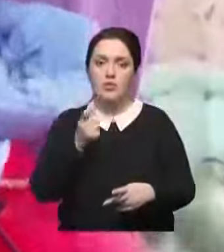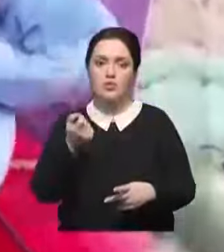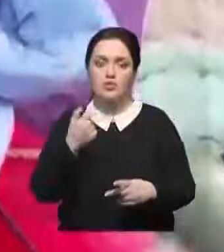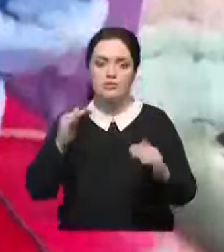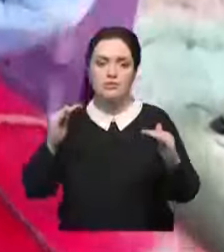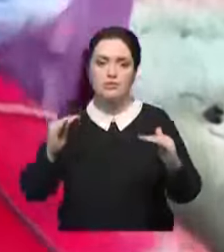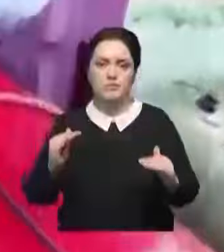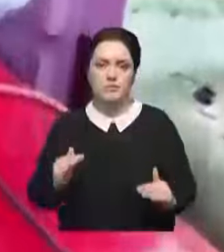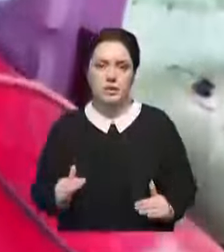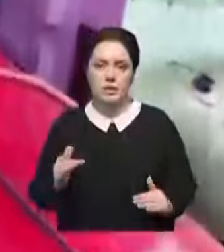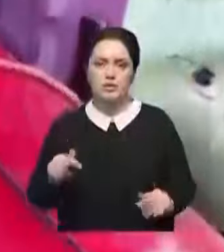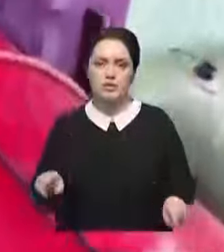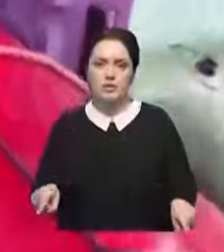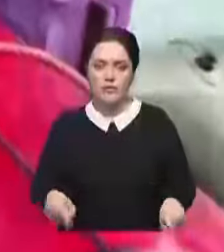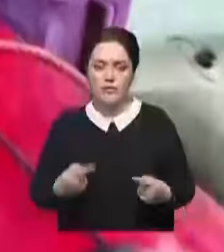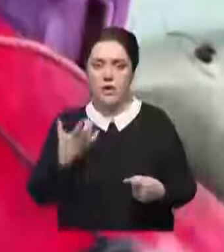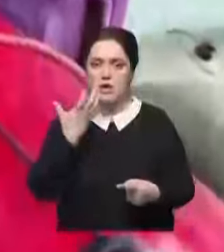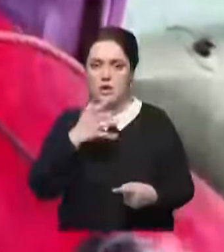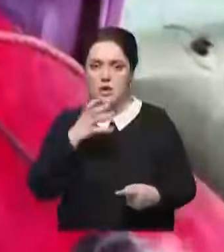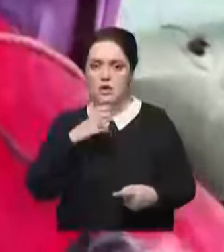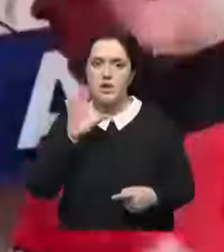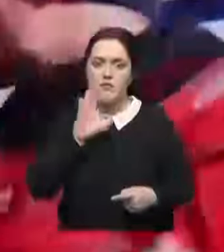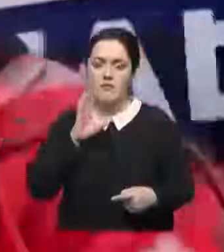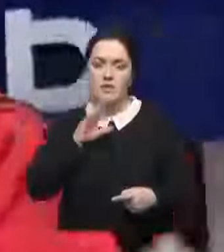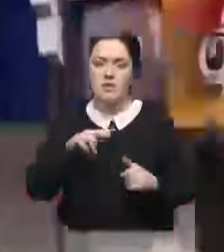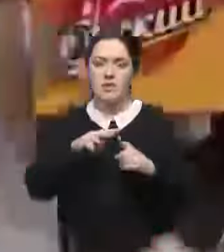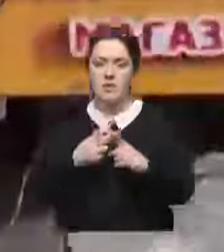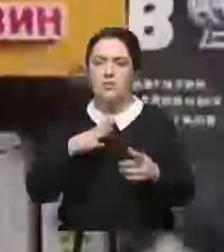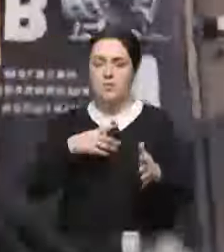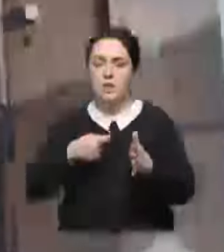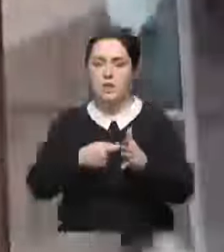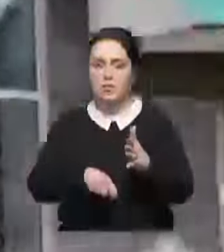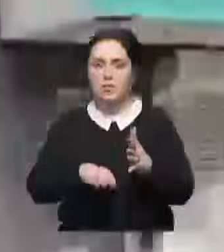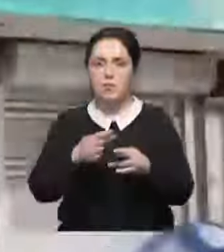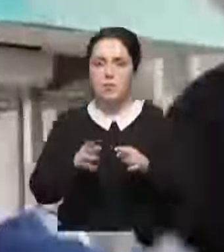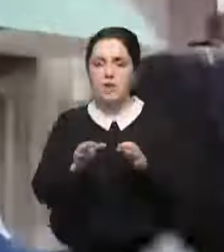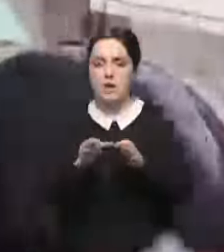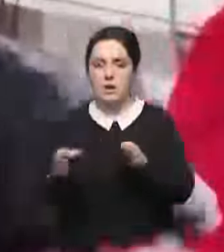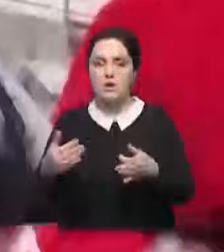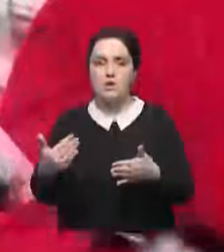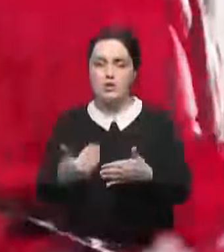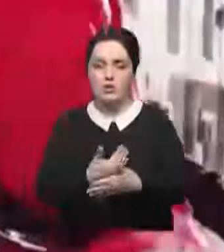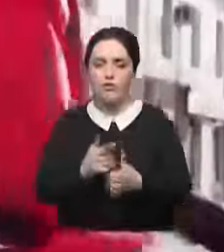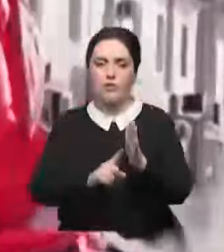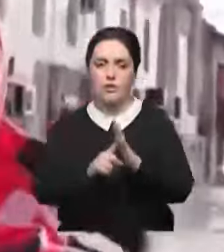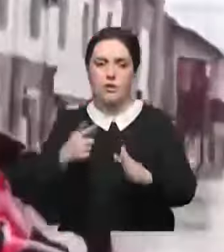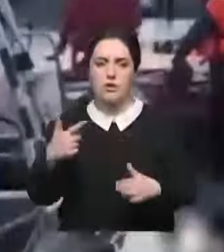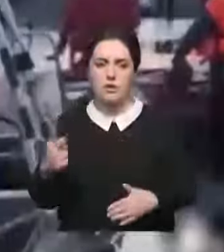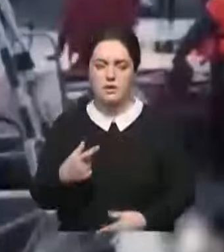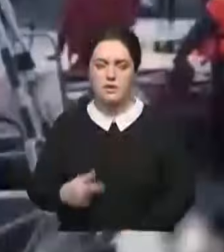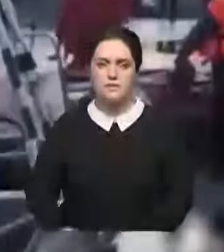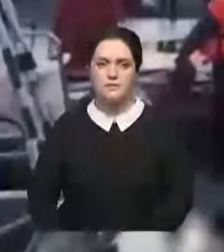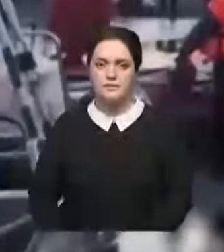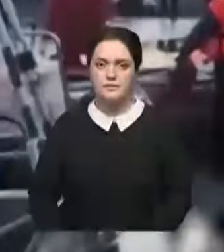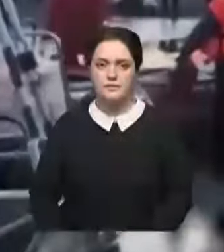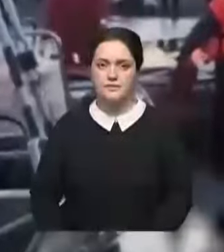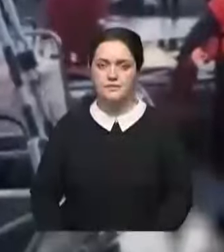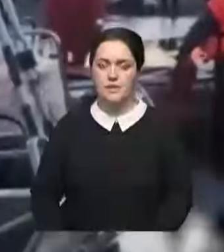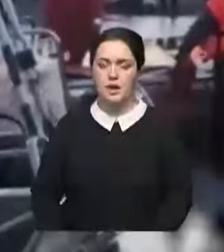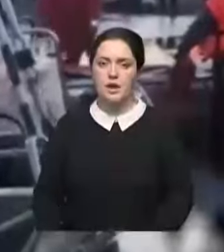стабилизируется. В городе восстанавливают горячее водоснабжение, которое частично отключили. В некоторых районах снова начнут подавать газ. На данный